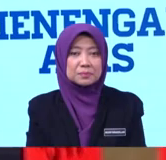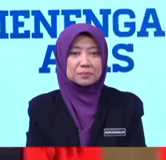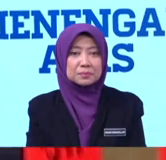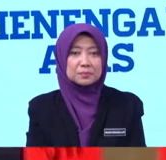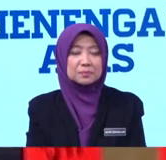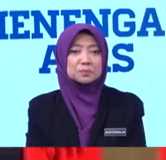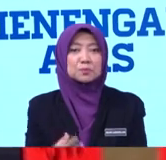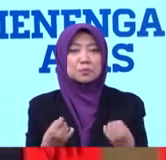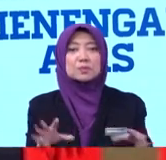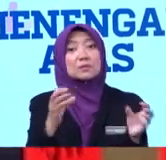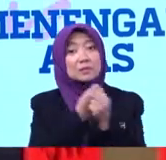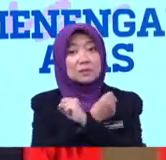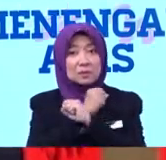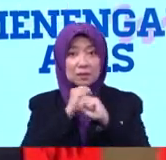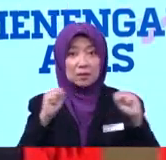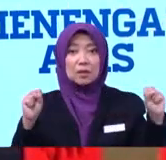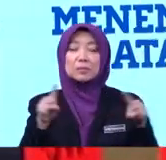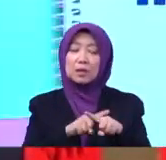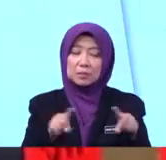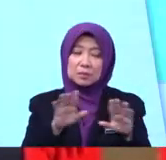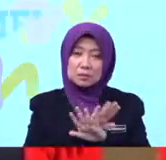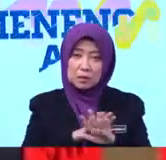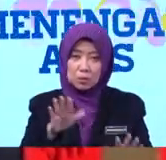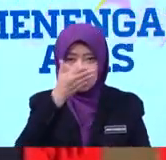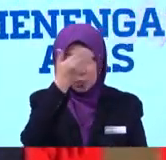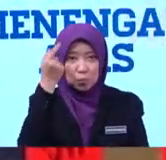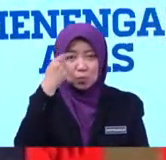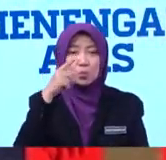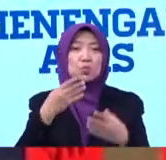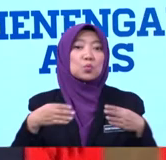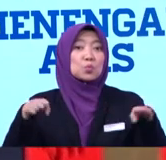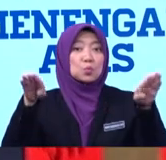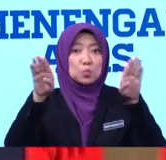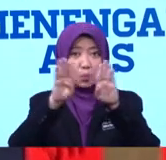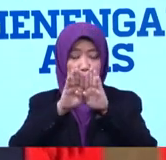selesai tapi jangan lupa jangan lupa untuk tutup